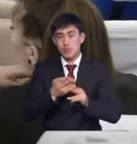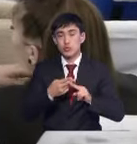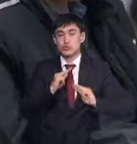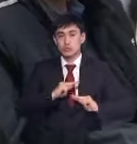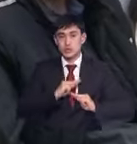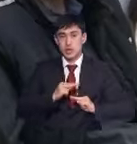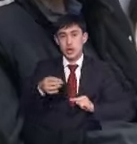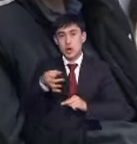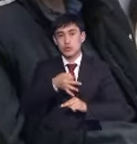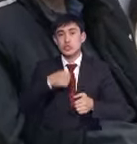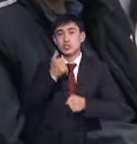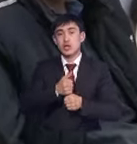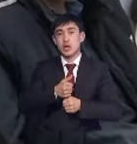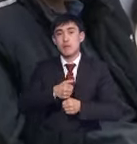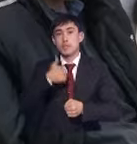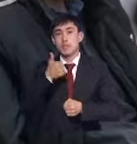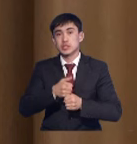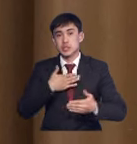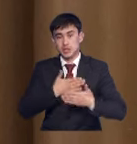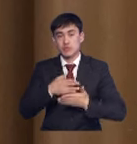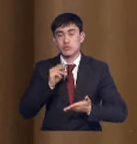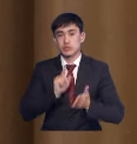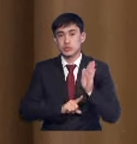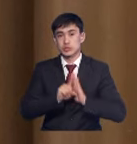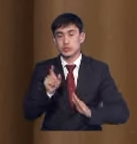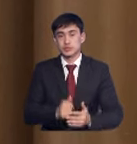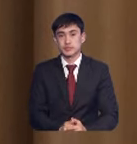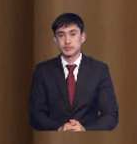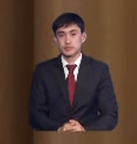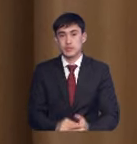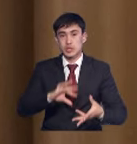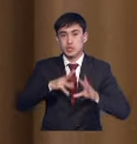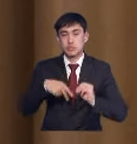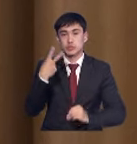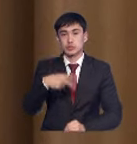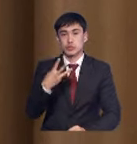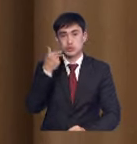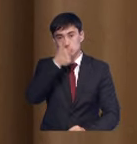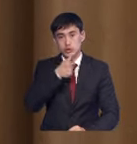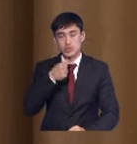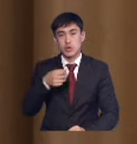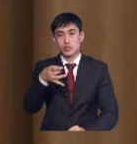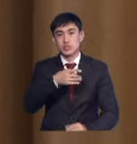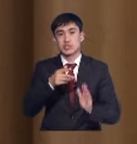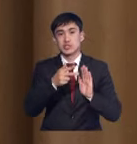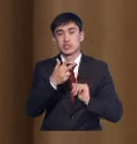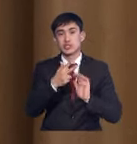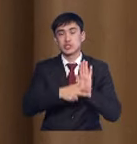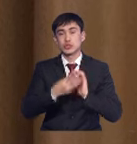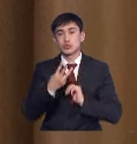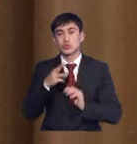жұмысқа ауданның жаңа басшысы белсене кіріседі. Жалпы 2023 жылы ауданда 83,9 миллиард